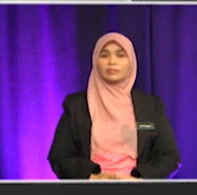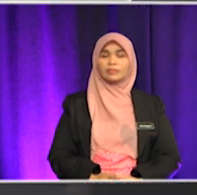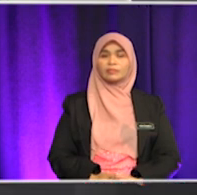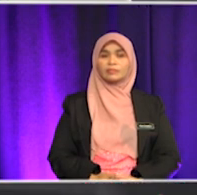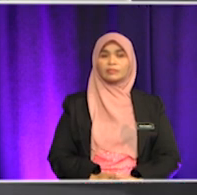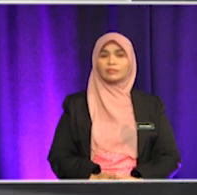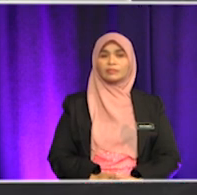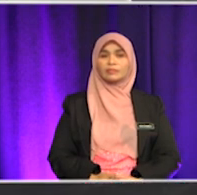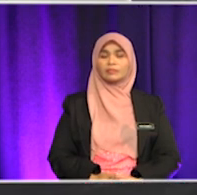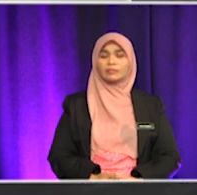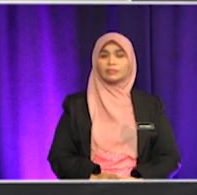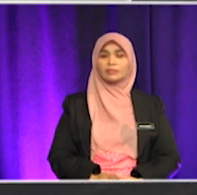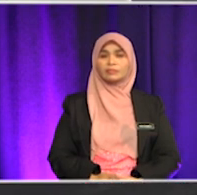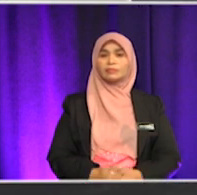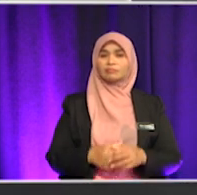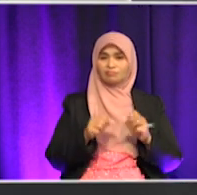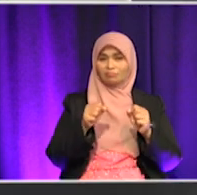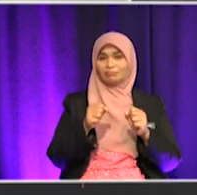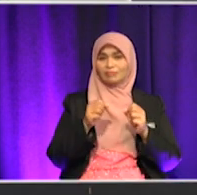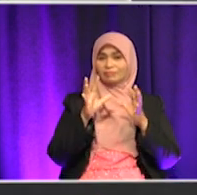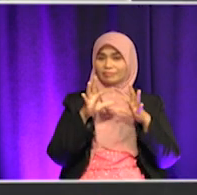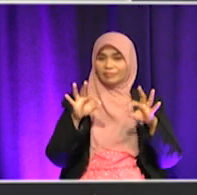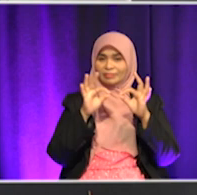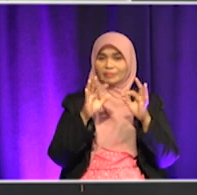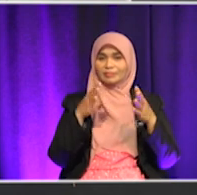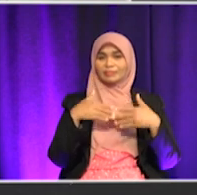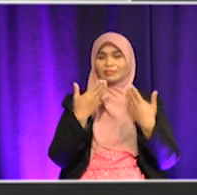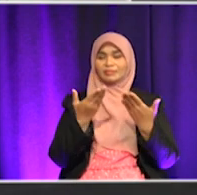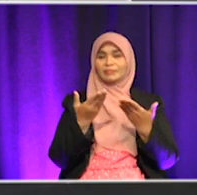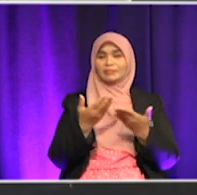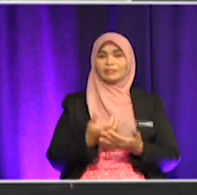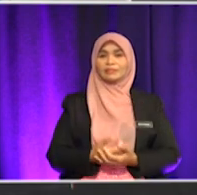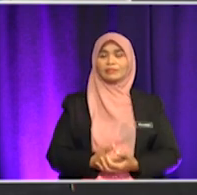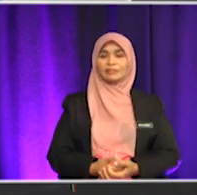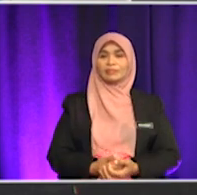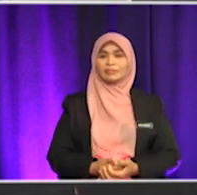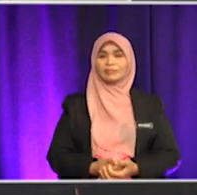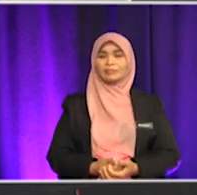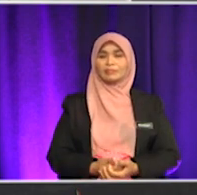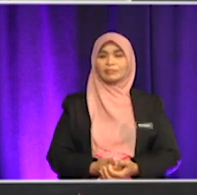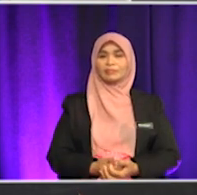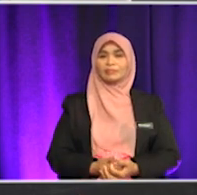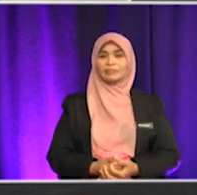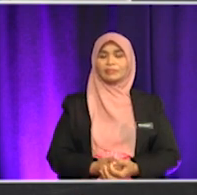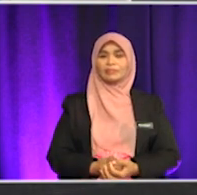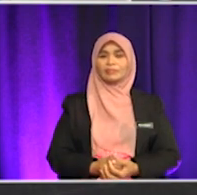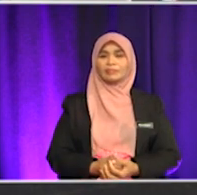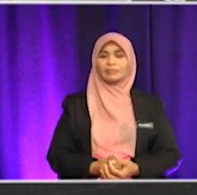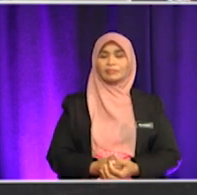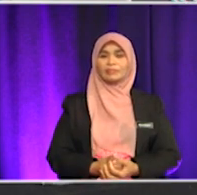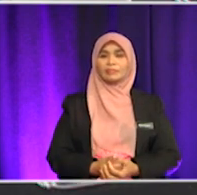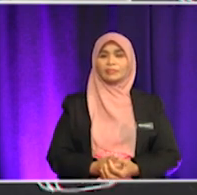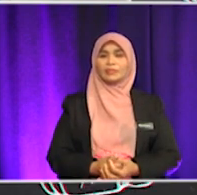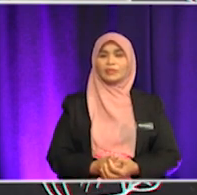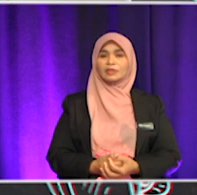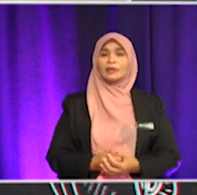boleh cerita sikit macam mana pengiraan yang telah Nasrullah lakukan? Saya mendapat 5 tiket. 5 tiket. Macam mana untuk operasinya? Kita